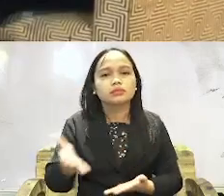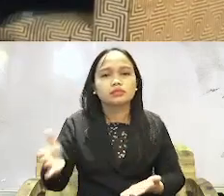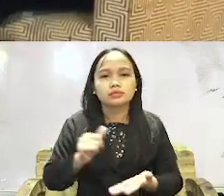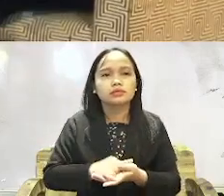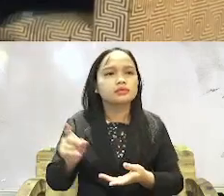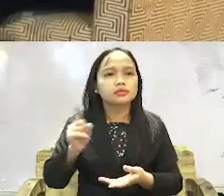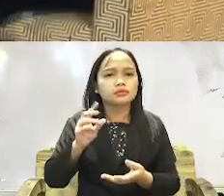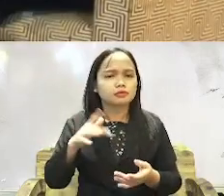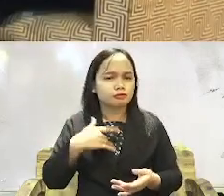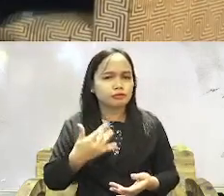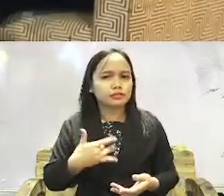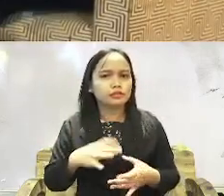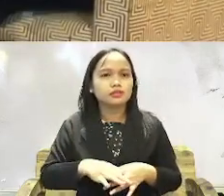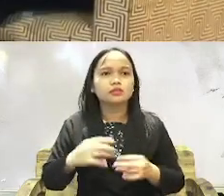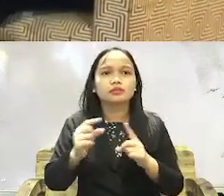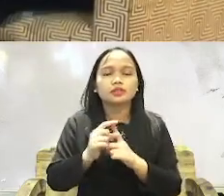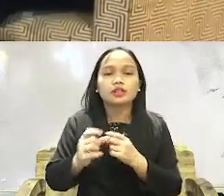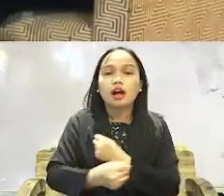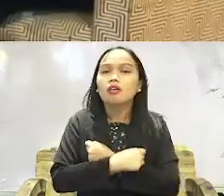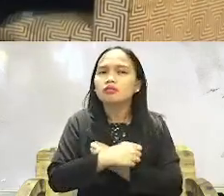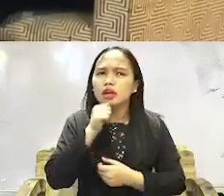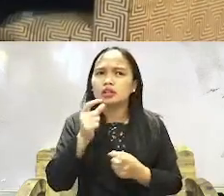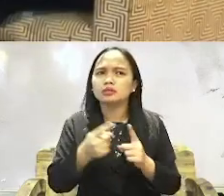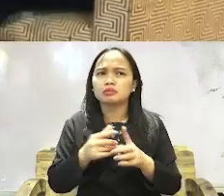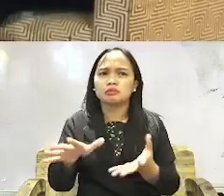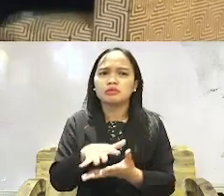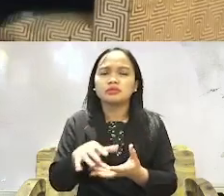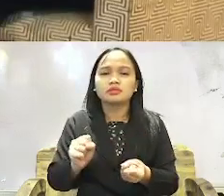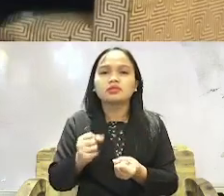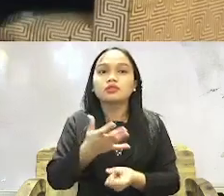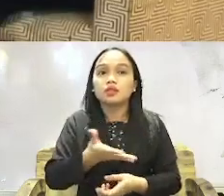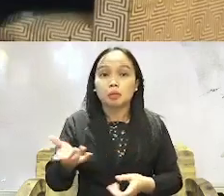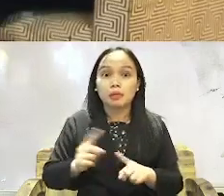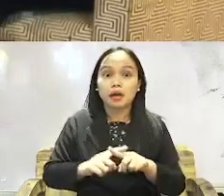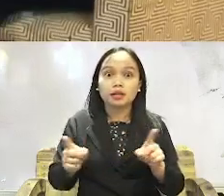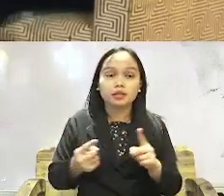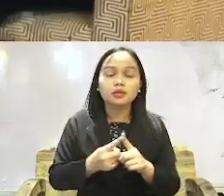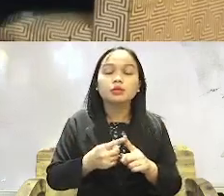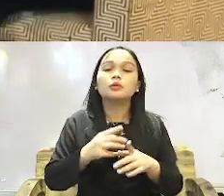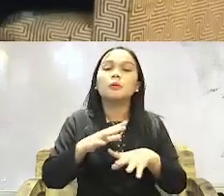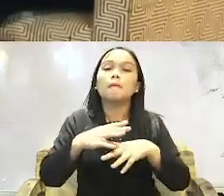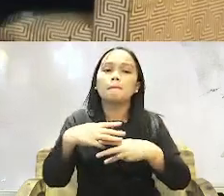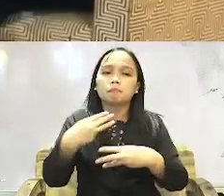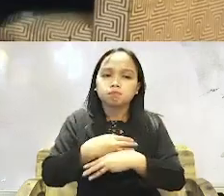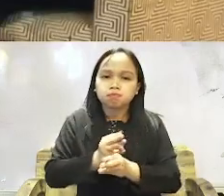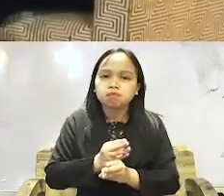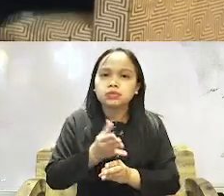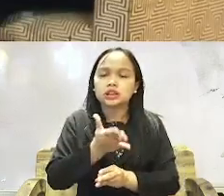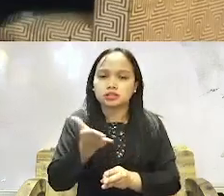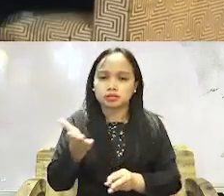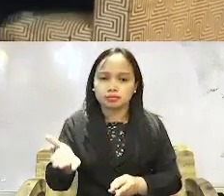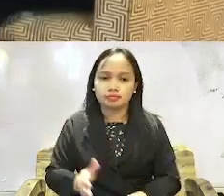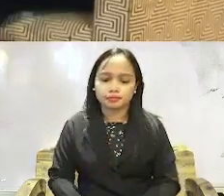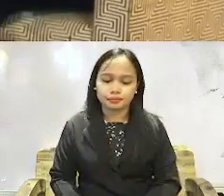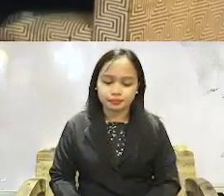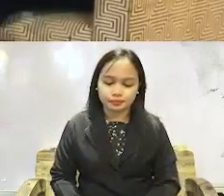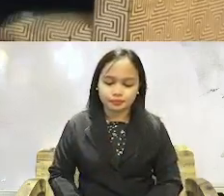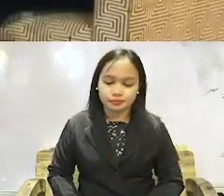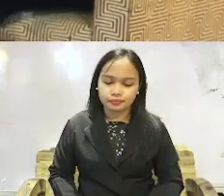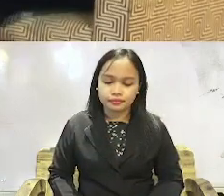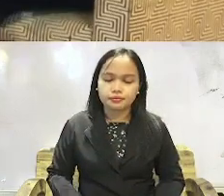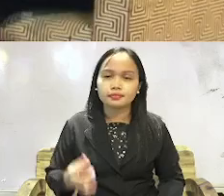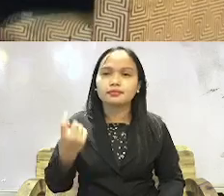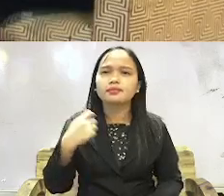ang fitting ng word na love, eh. Not to destroy you, but to mold you. Amen. Ganun dapat yun. Kaya nga,